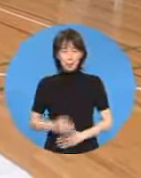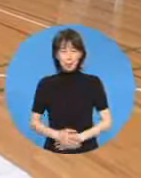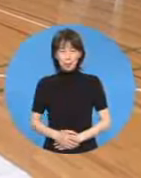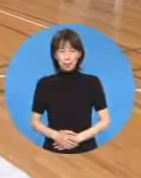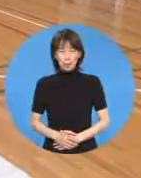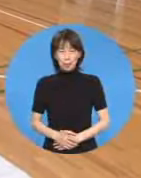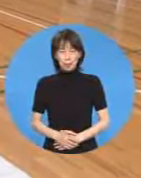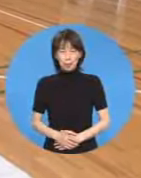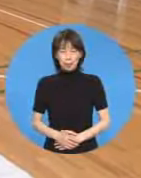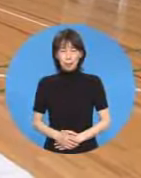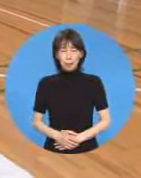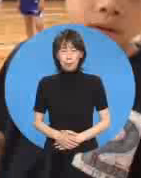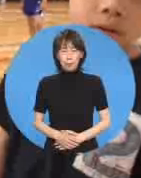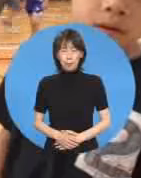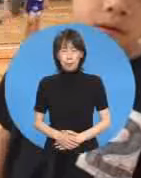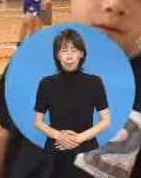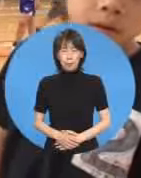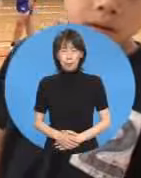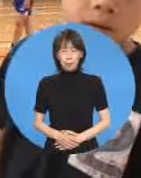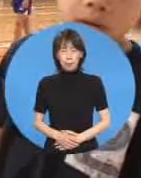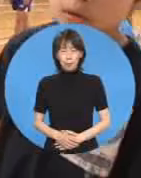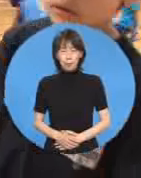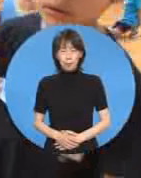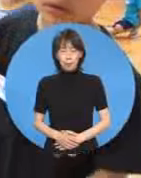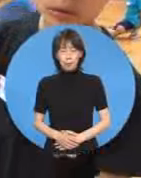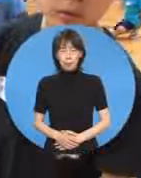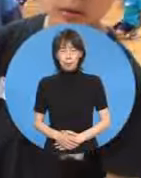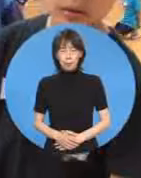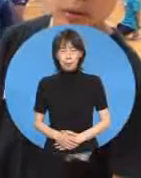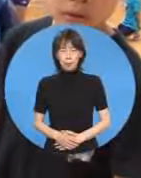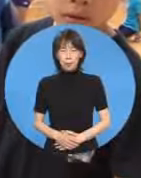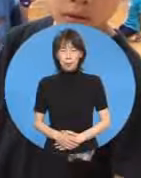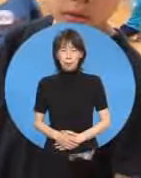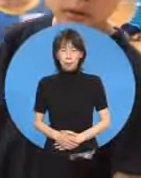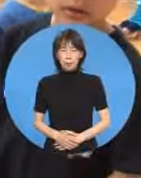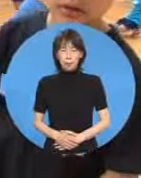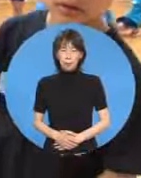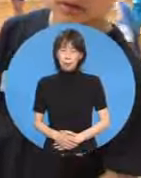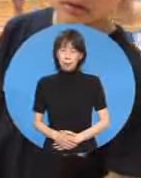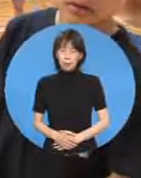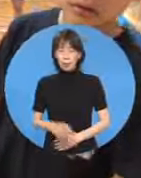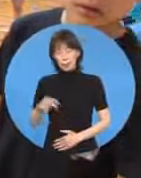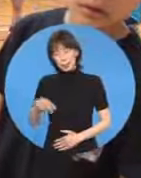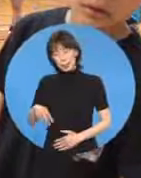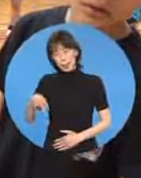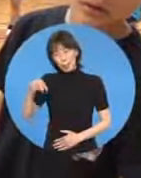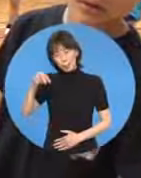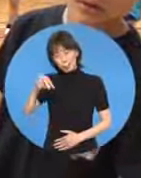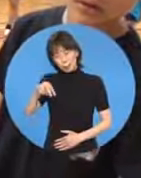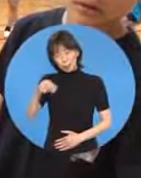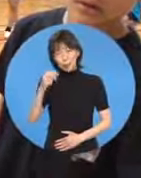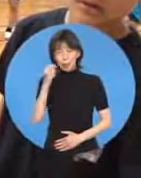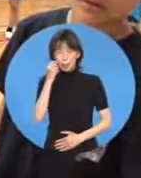いきます最初とび箱のどんなところが難しかったですか